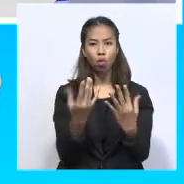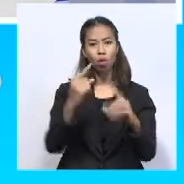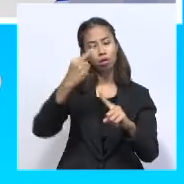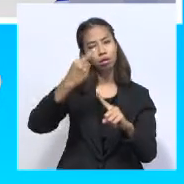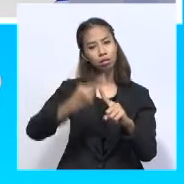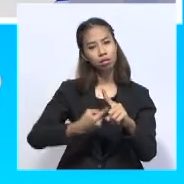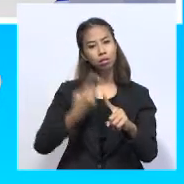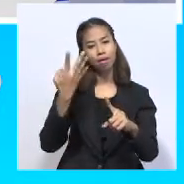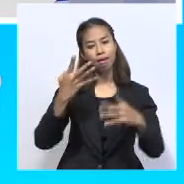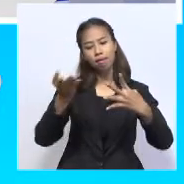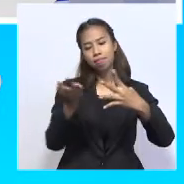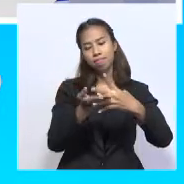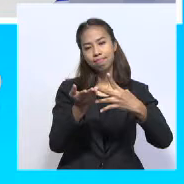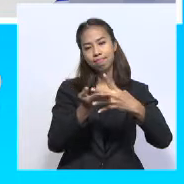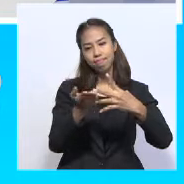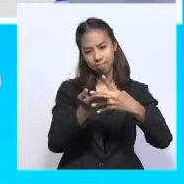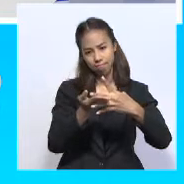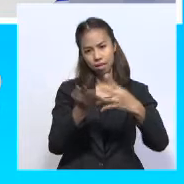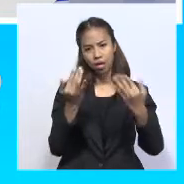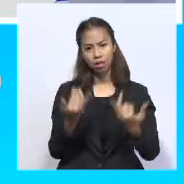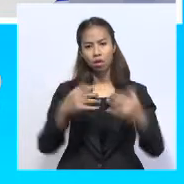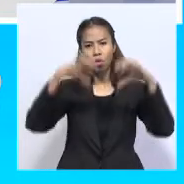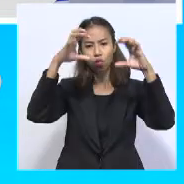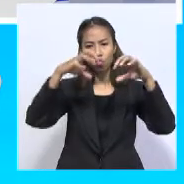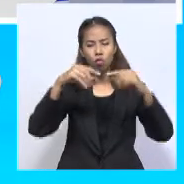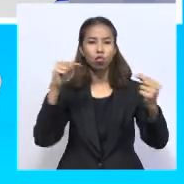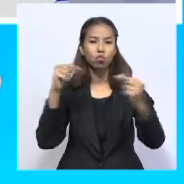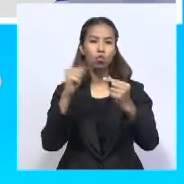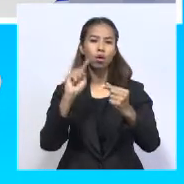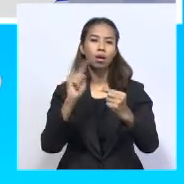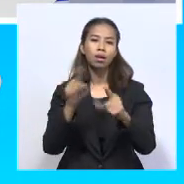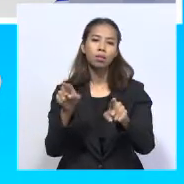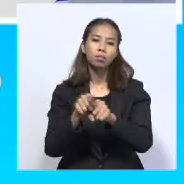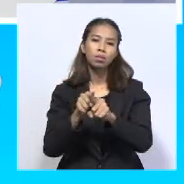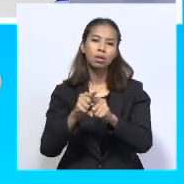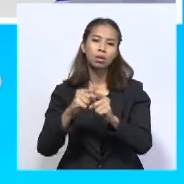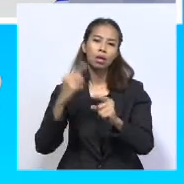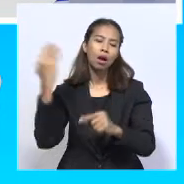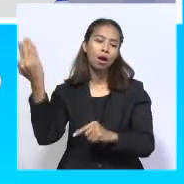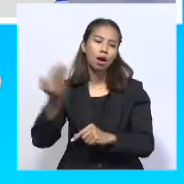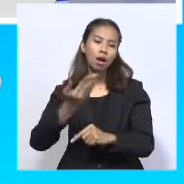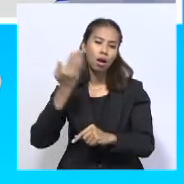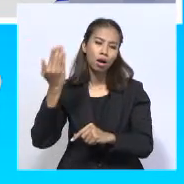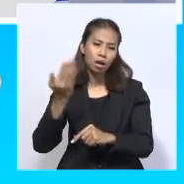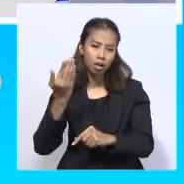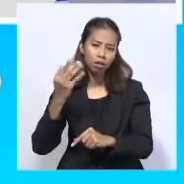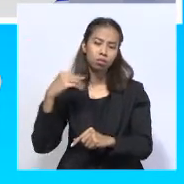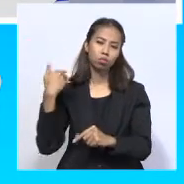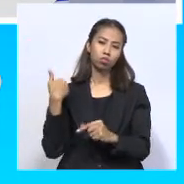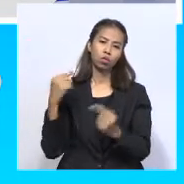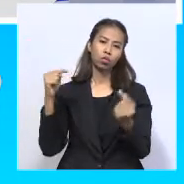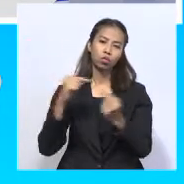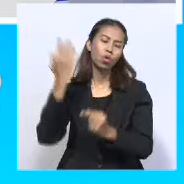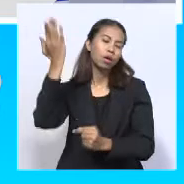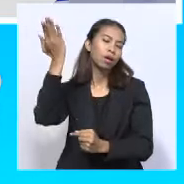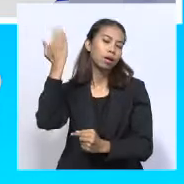ฤษภาคมนะครับ คือ ฝนตอนนี้เป็นฝนลักษณะของฝนที่มีอากาศเปลี่ยนลงมาเป็นฝนที่เกิดจากยอมความกดอากาศในช่วง